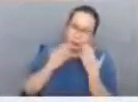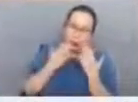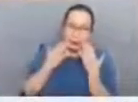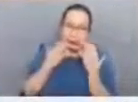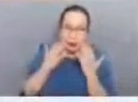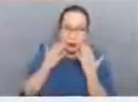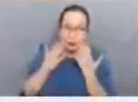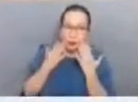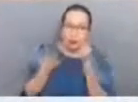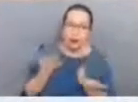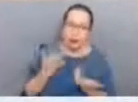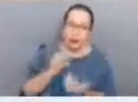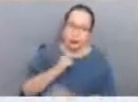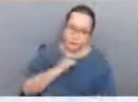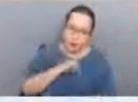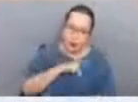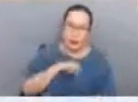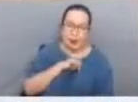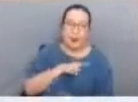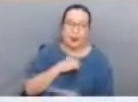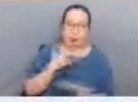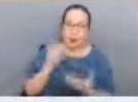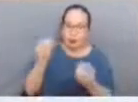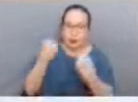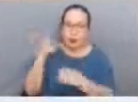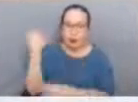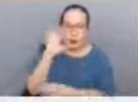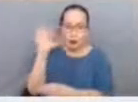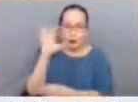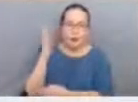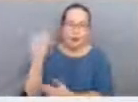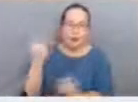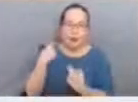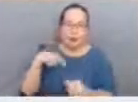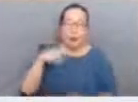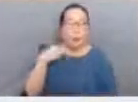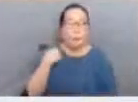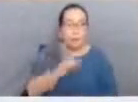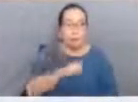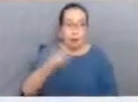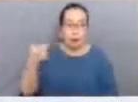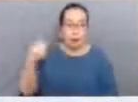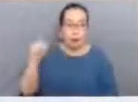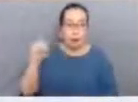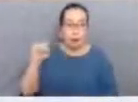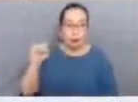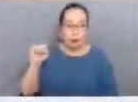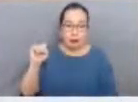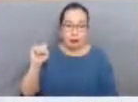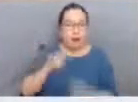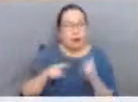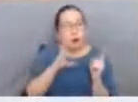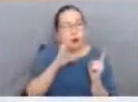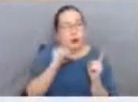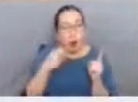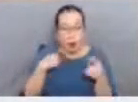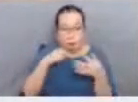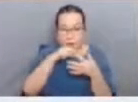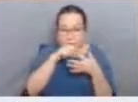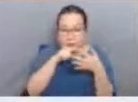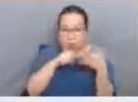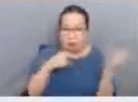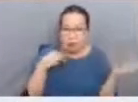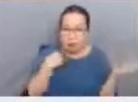Opo. Para naman po sa kaalaman ng ating mga manonood, paano po ba makakapag-apply ang mga GSIS members